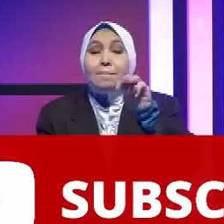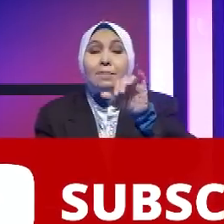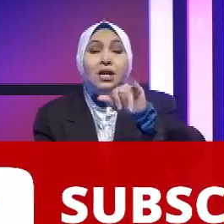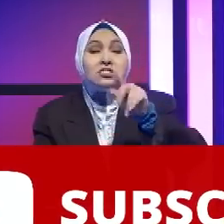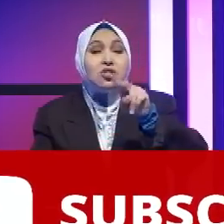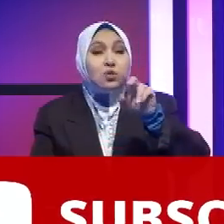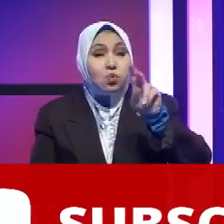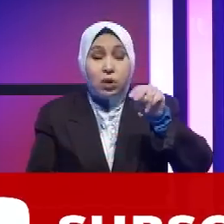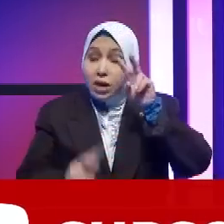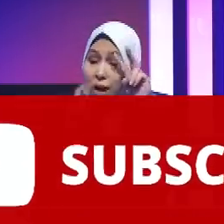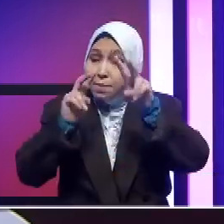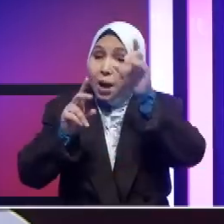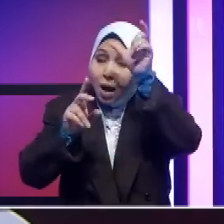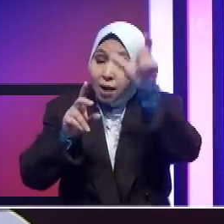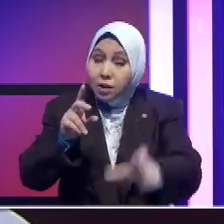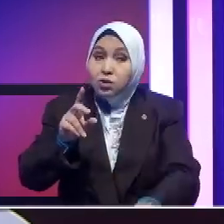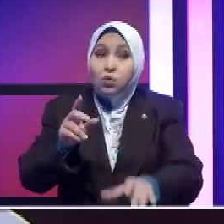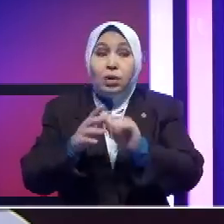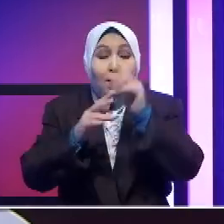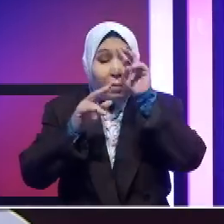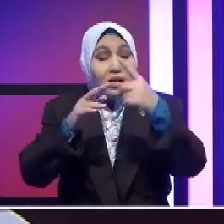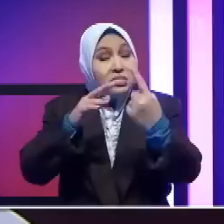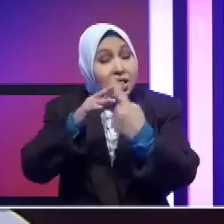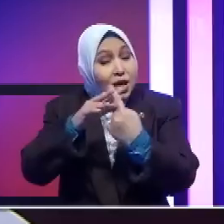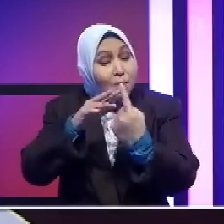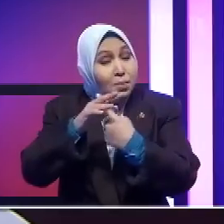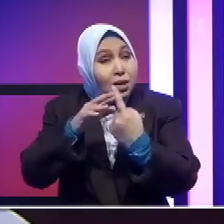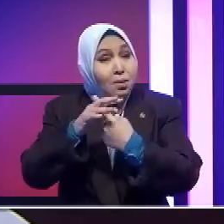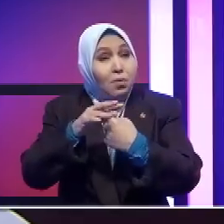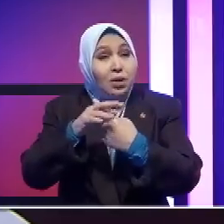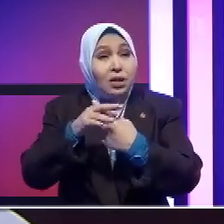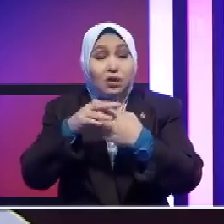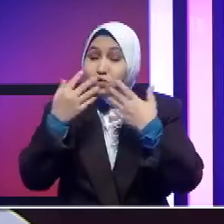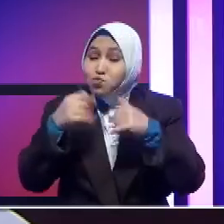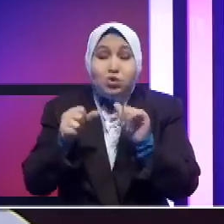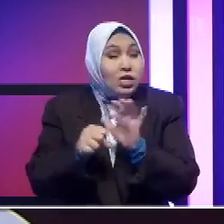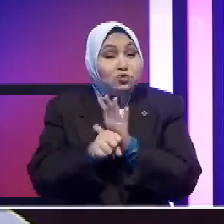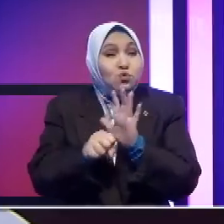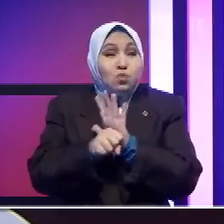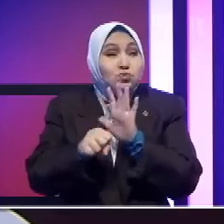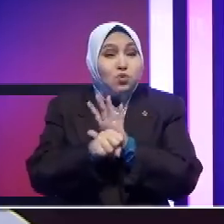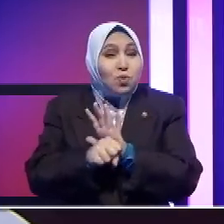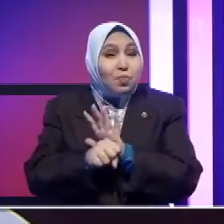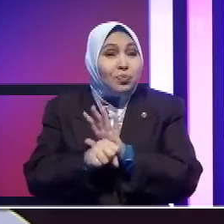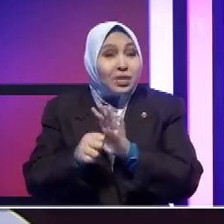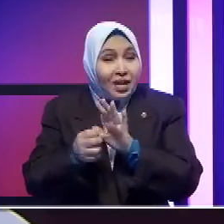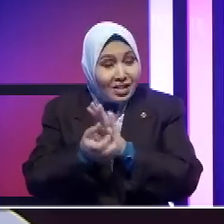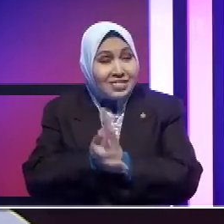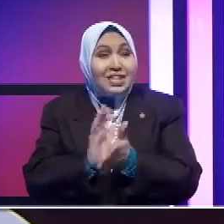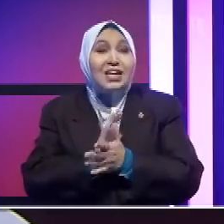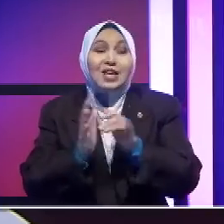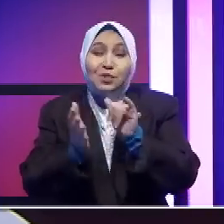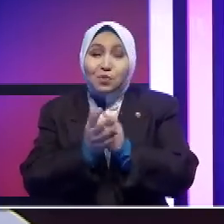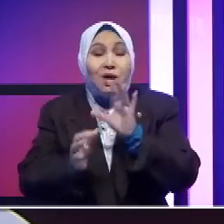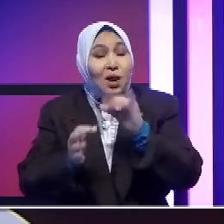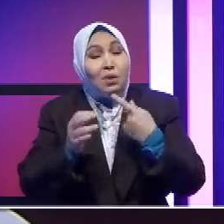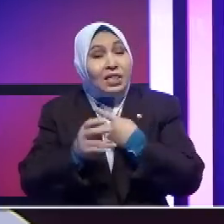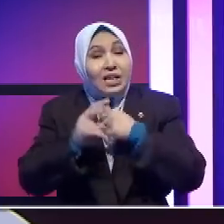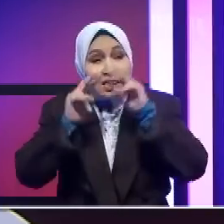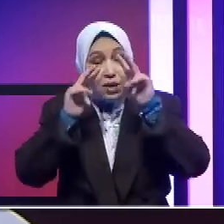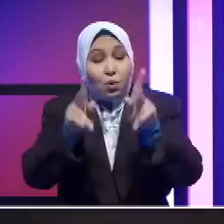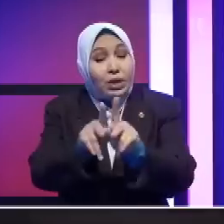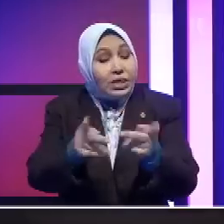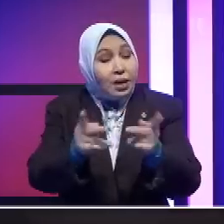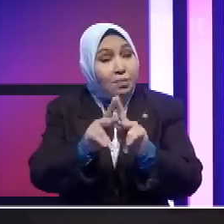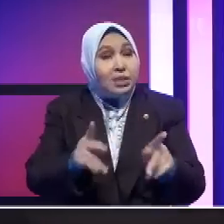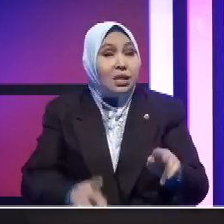dia nampak dia aje. Nampak selipar pun dia ingat orang cukup tu. Dah. Cukup dah. Ya. Itu kalau kita tengok dalam kitab-kitab ulama,